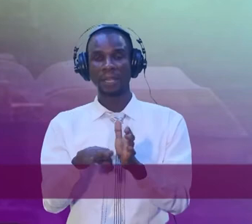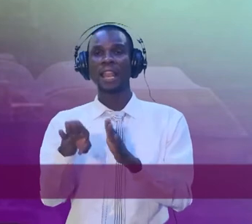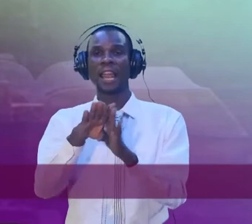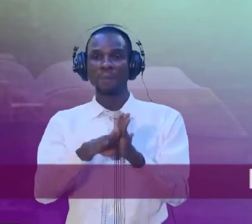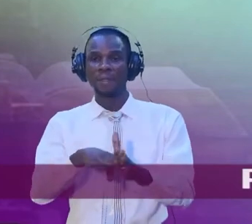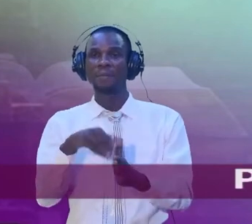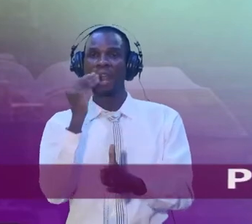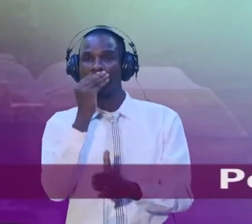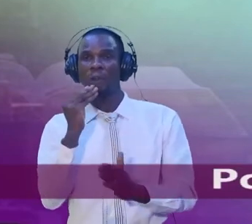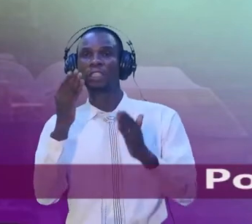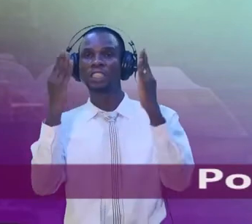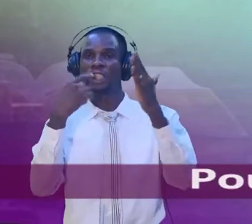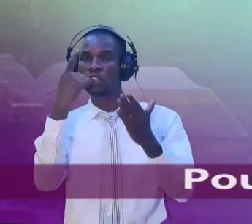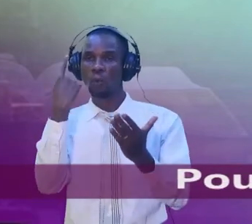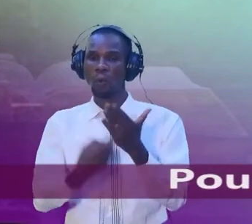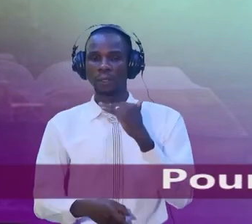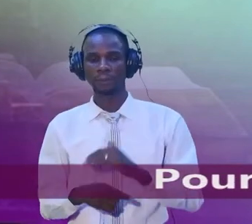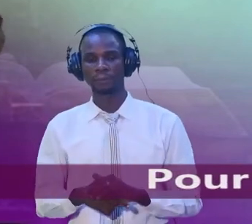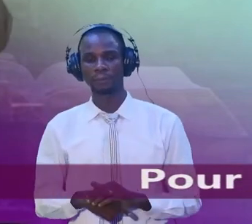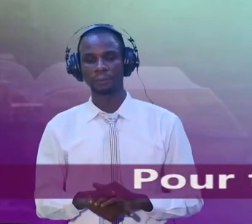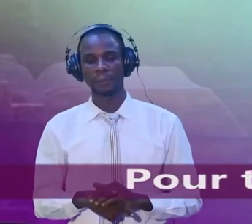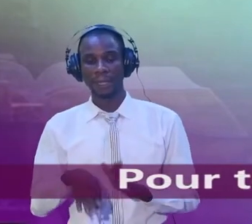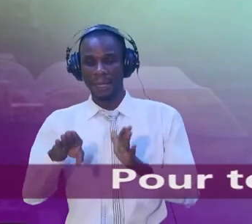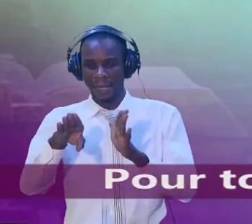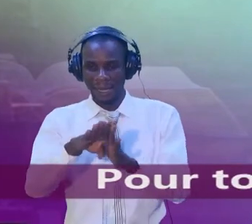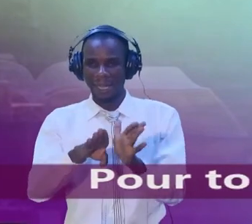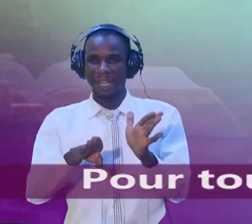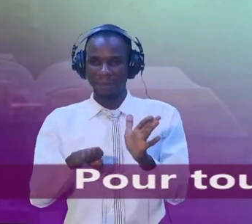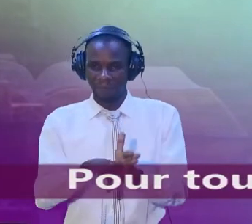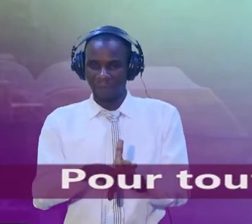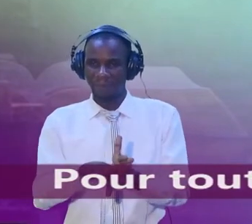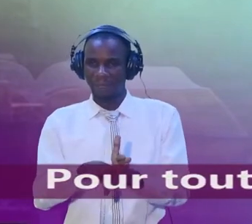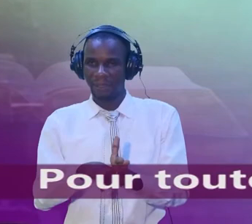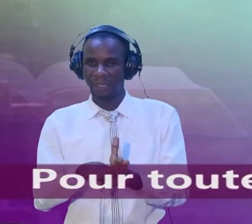Biblia inavyosema. Neno la Mungu linasema nini kuhusu swala hilo?